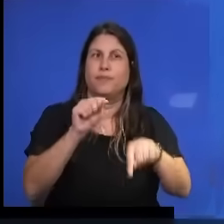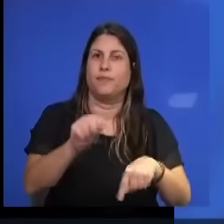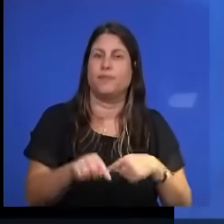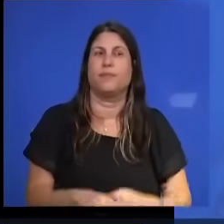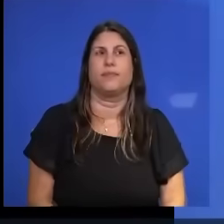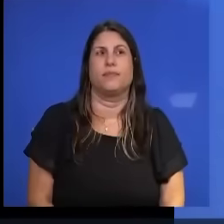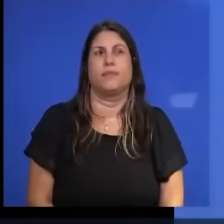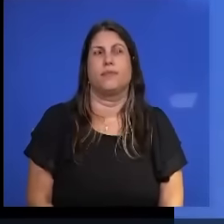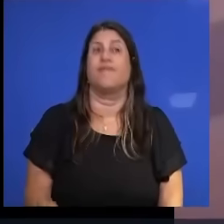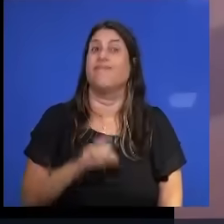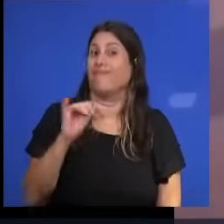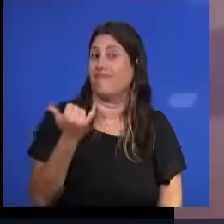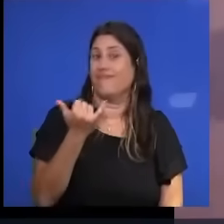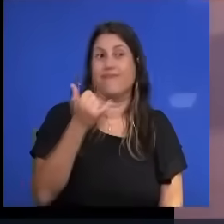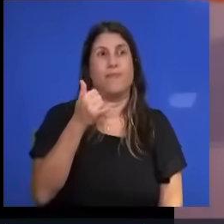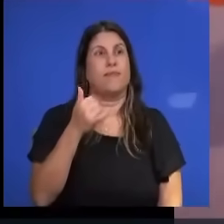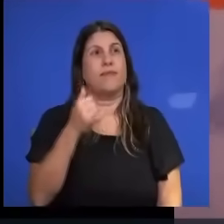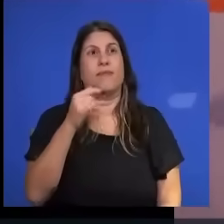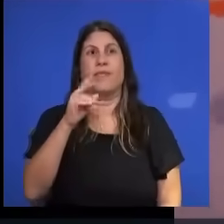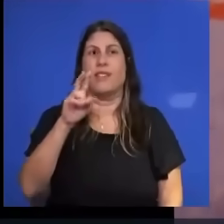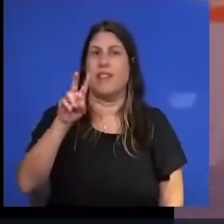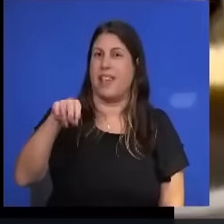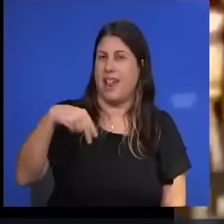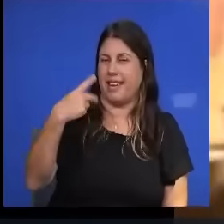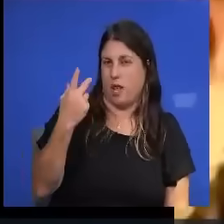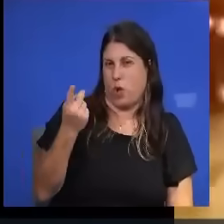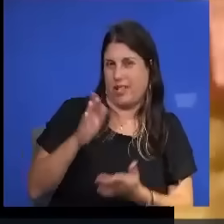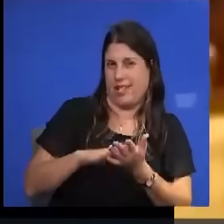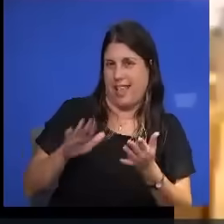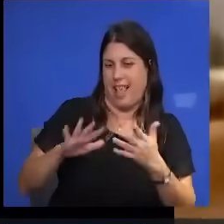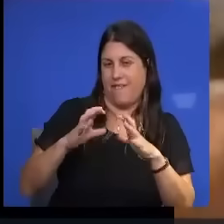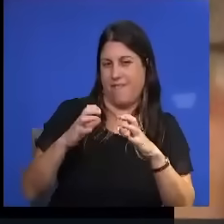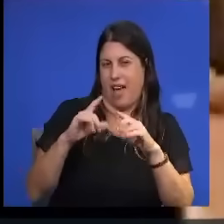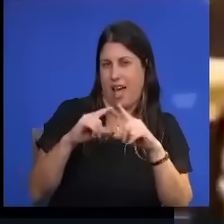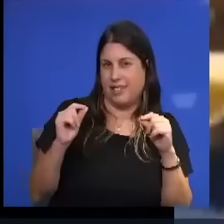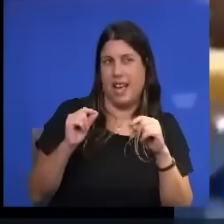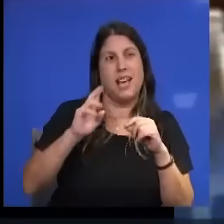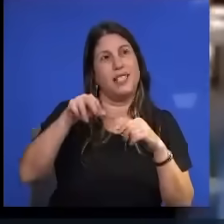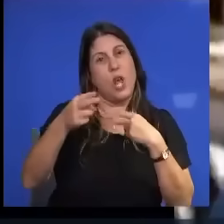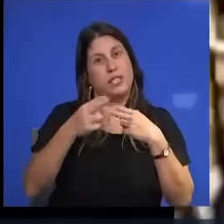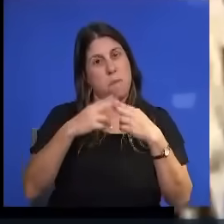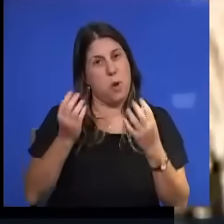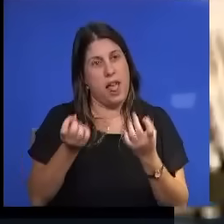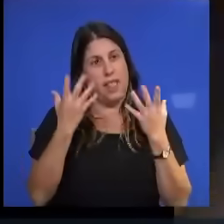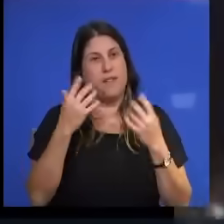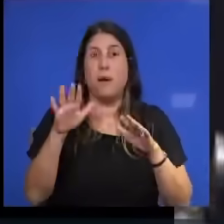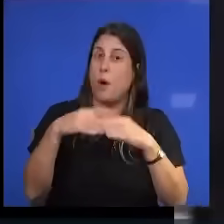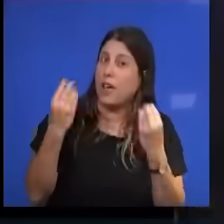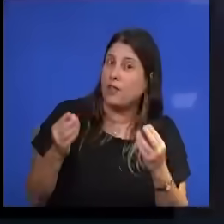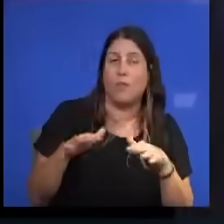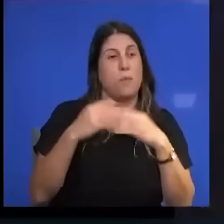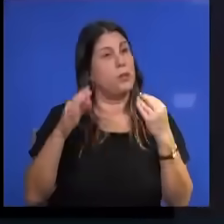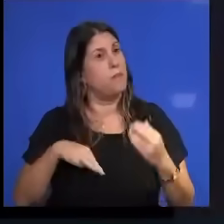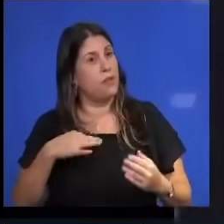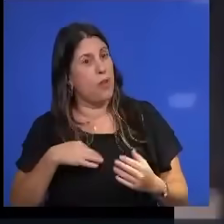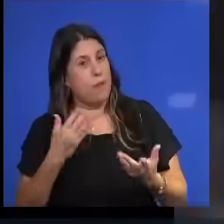כן. להיות גנן בכפר עזה זה להיות סמוך לטבע. בוקר טוב. בוקר טוב, מה שלומך אהובה? זה להיות